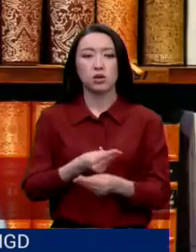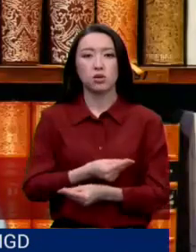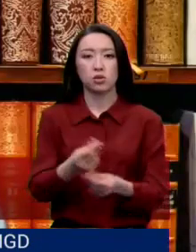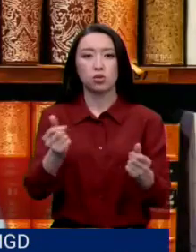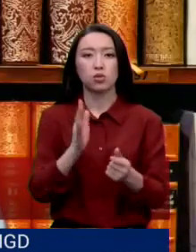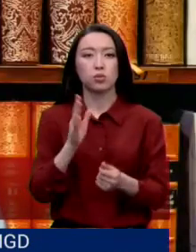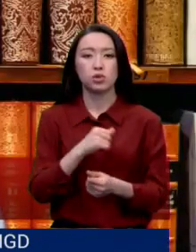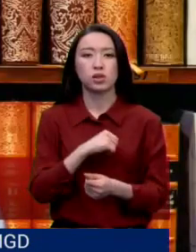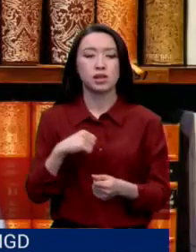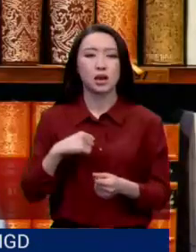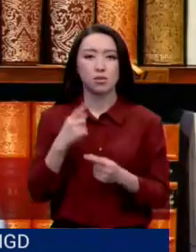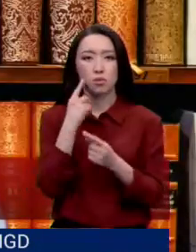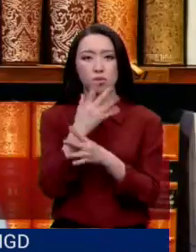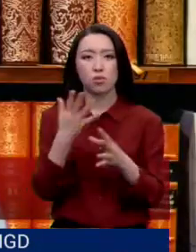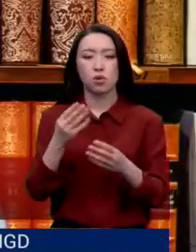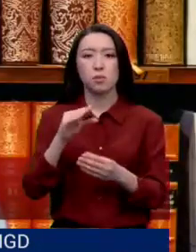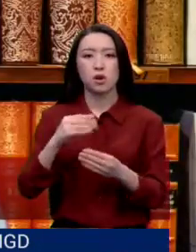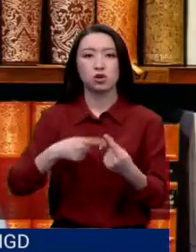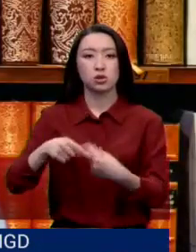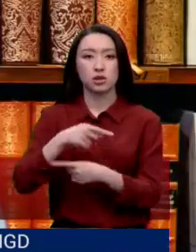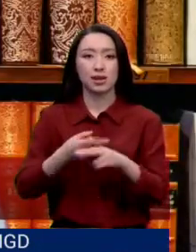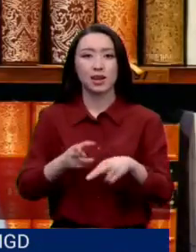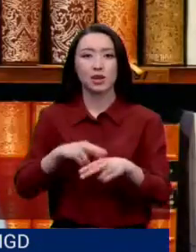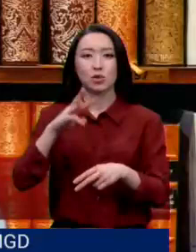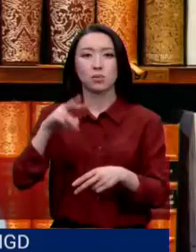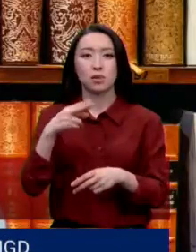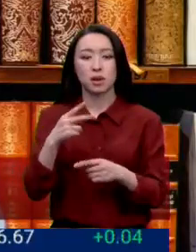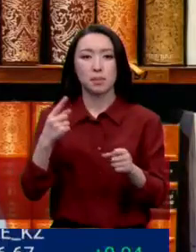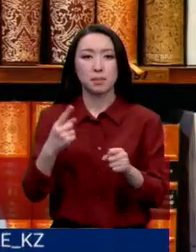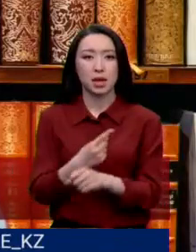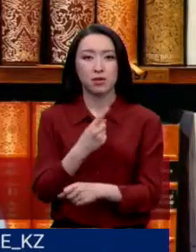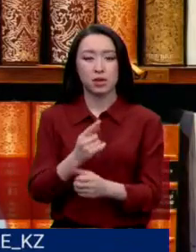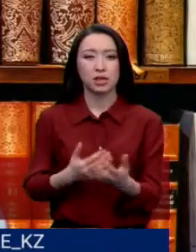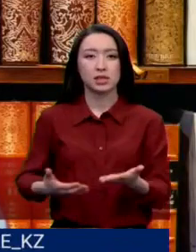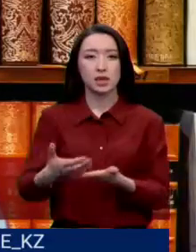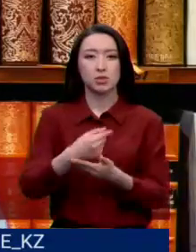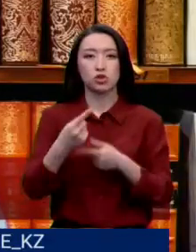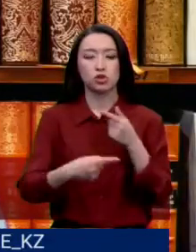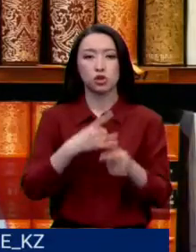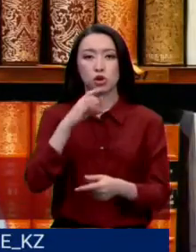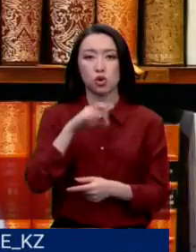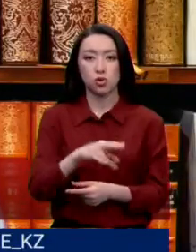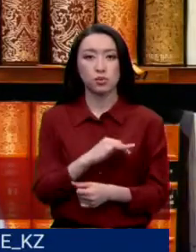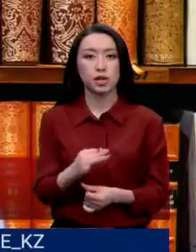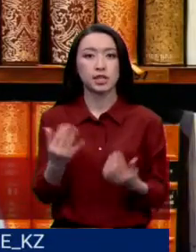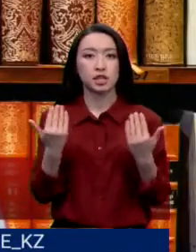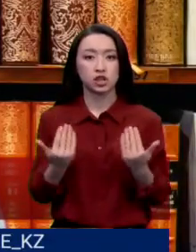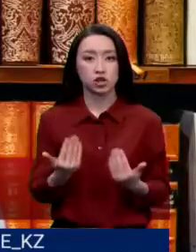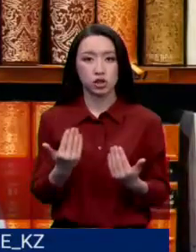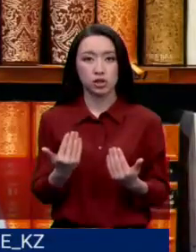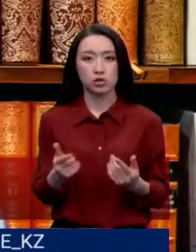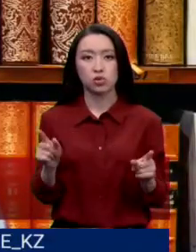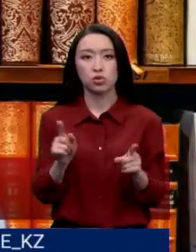так называемому автопрому, ради которого эти миллиарды в первый раз собирались через РОП. И сейчас в ту